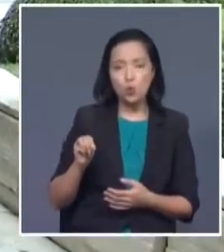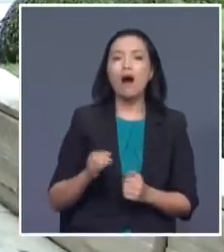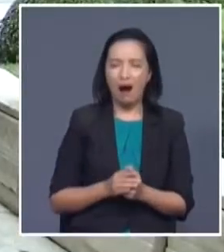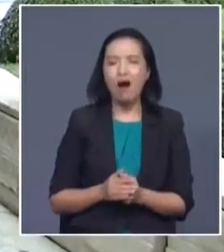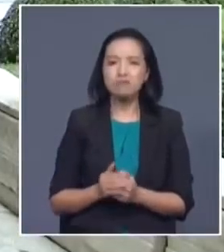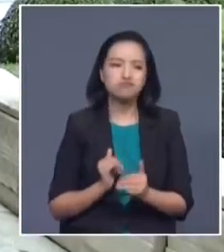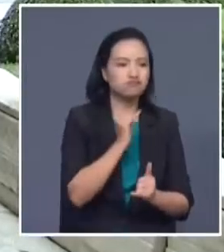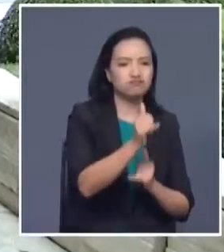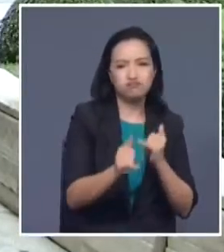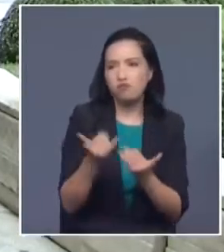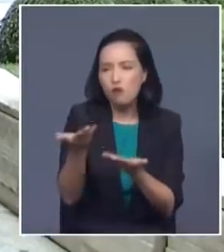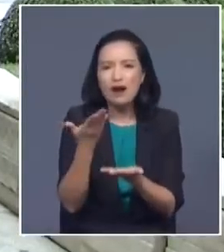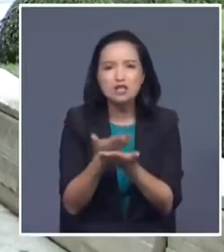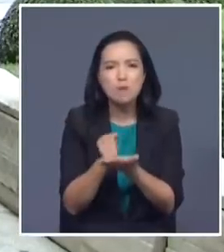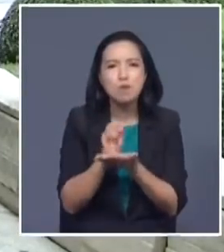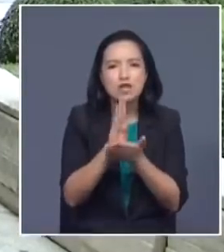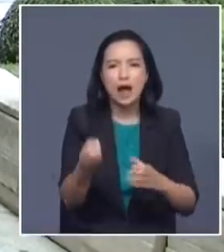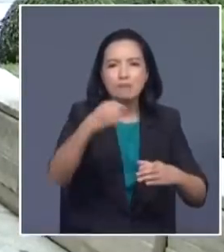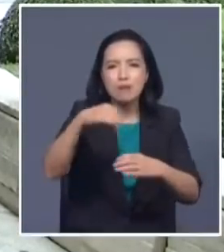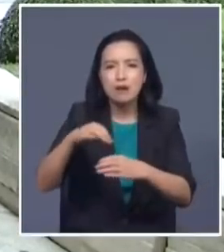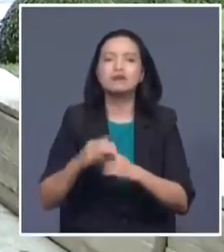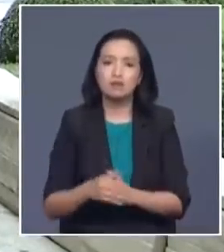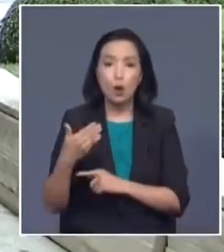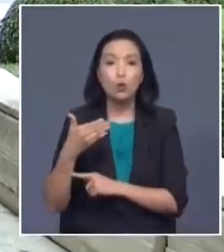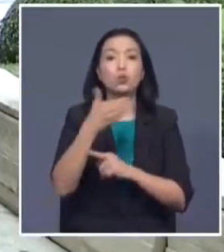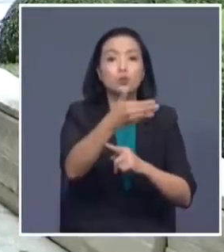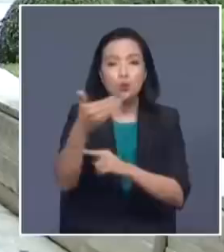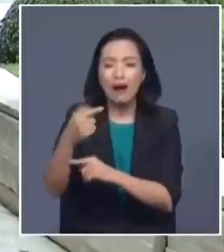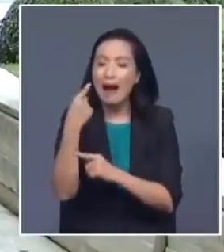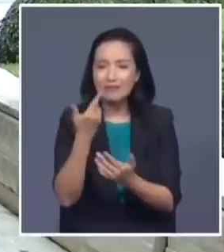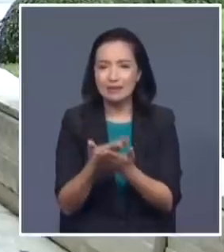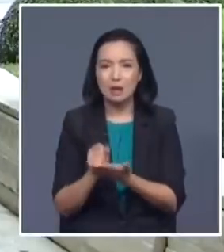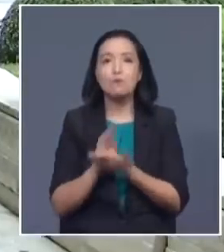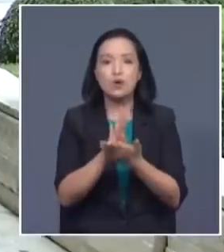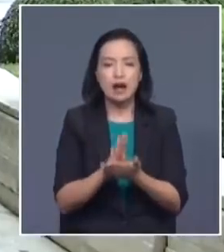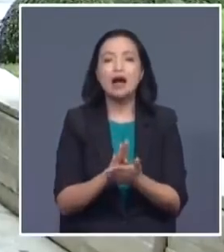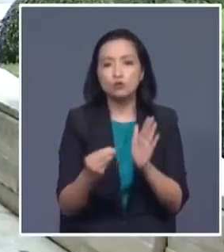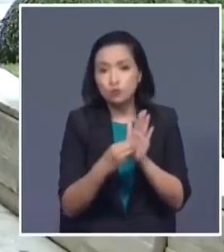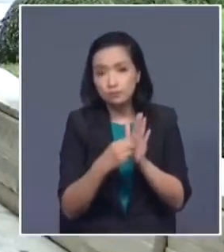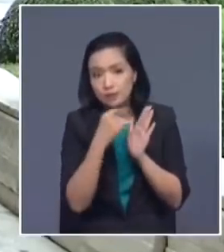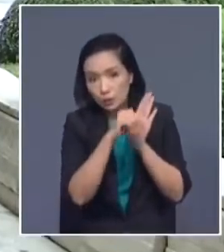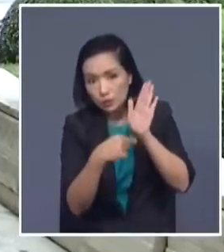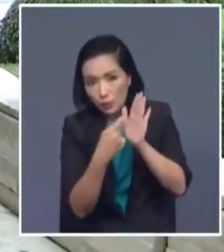ริจาคพร้อมมอบธงวันมหิดลเป็นที่ระลึกแก่พี่น้องประชาชนที่ให้บริจาคในพื้นที่กรุงเทพและจังหวัดใกล้เคียง